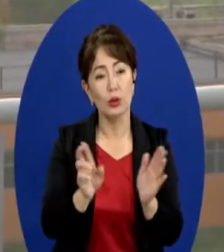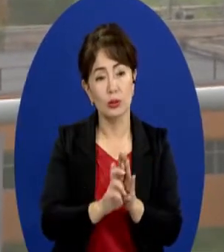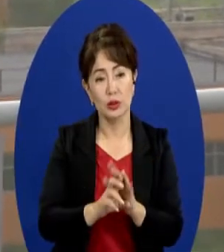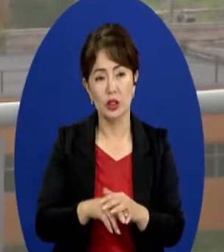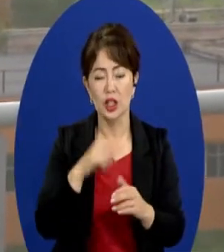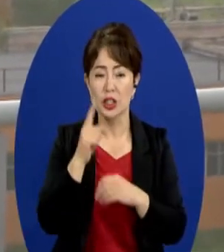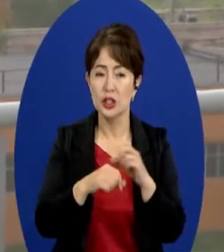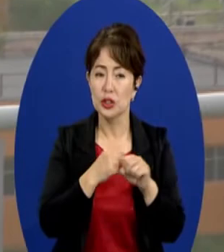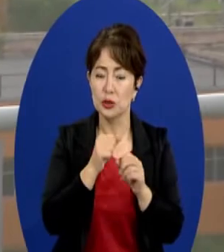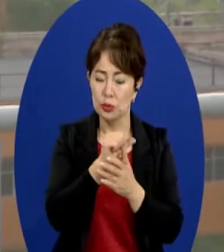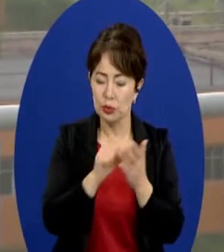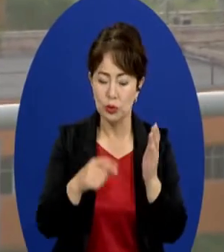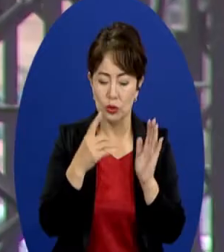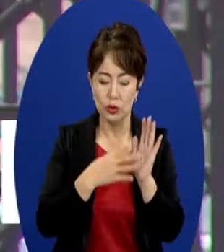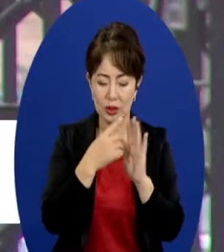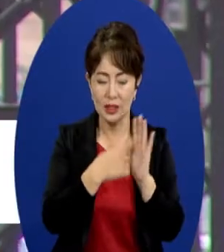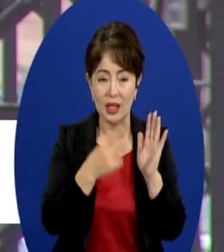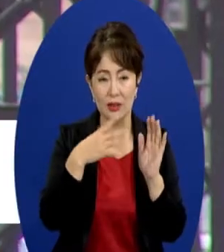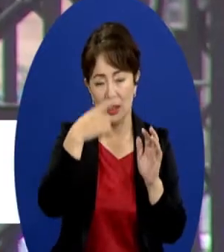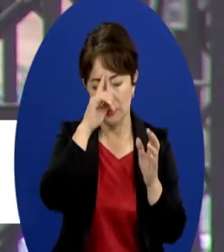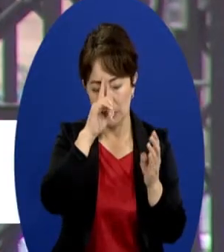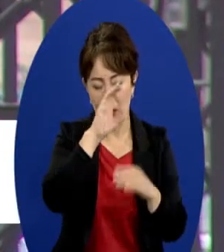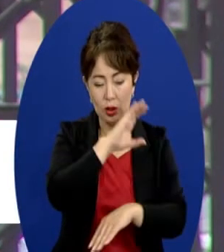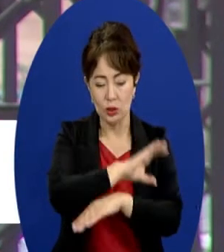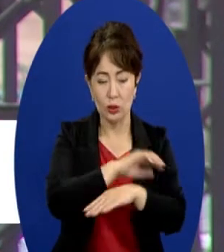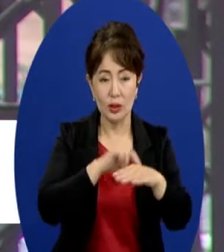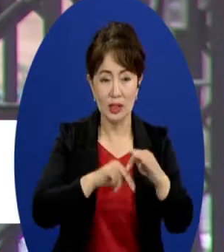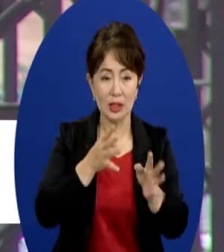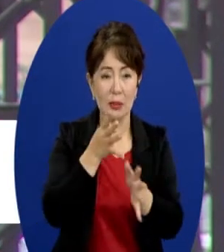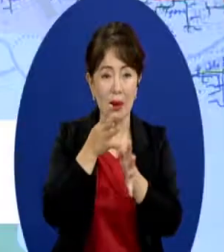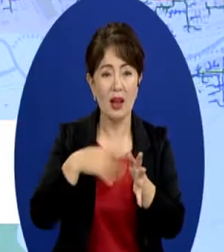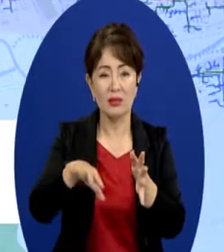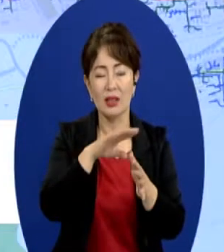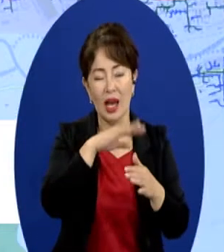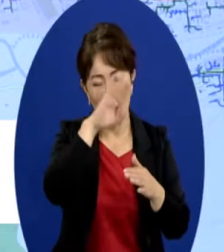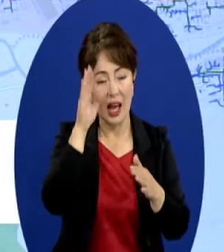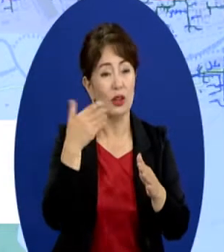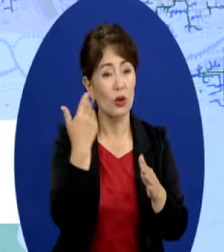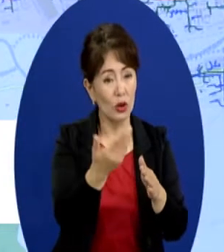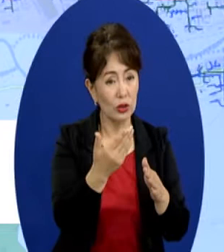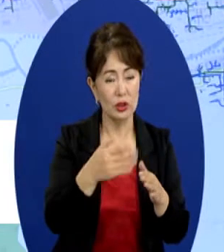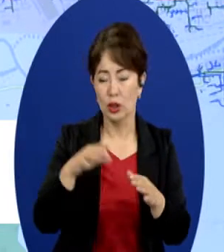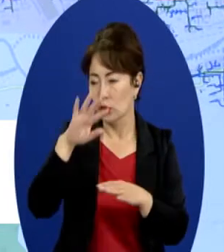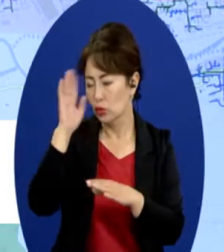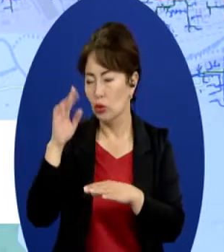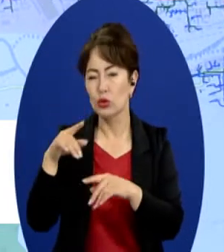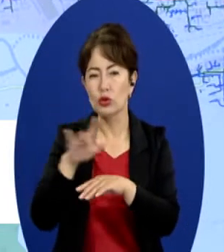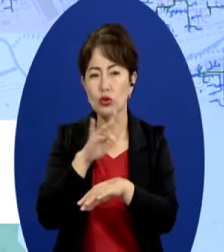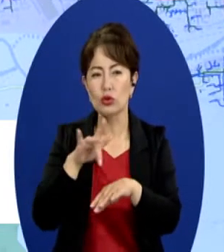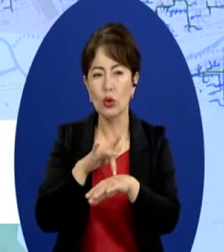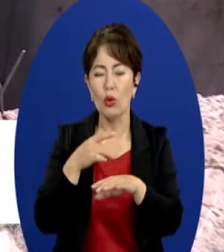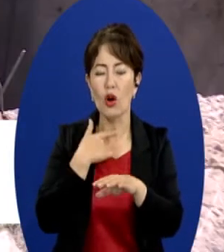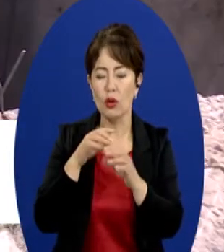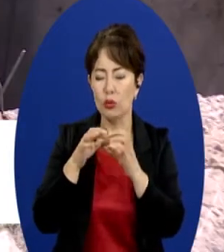Жил бүрийн 9-р сарын 15-наас эхлэн эмнэлэг, сургууль, цэцэрлэг, орон сууцны халалтыг олгодог журамтай. Инхийн тулд зөвний удирдал төв шугамын цэсвэр шинжилгээний ажлыг хийж